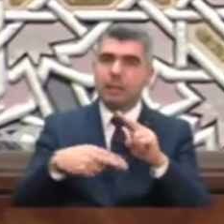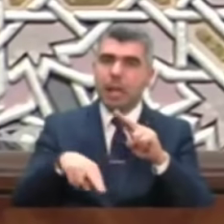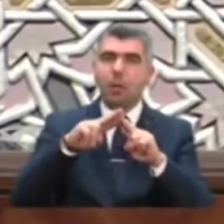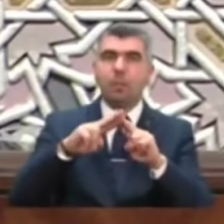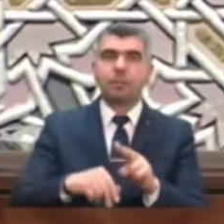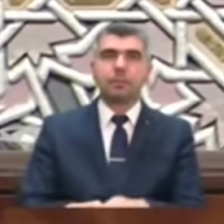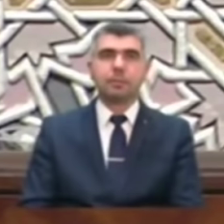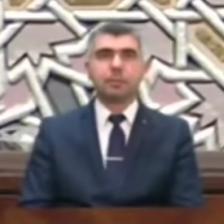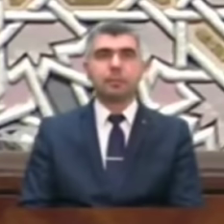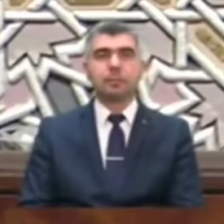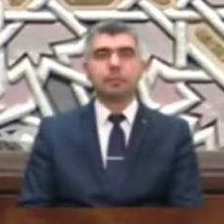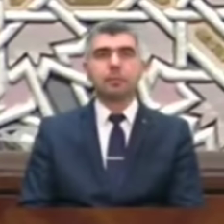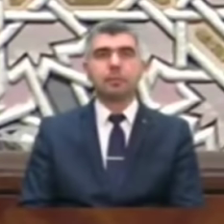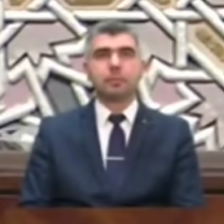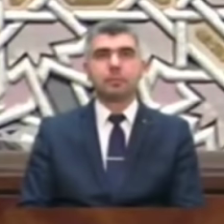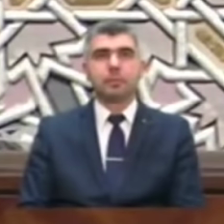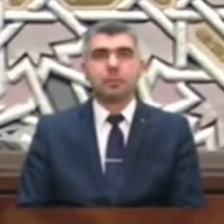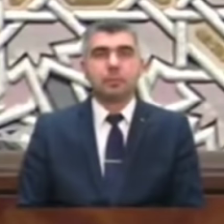شكون؟ ماشي هو.